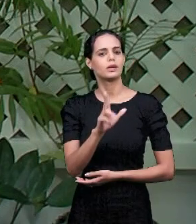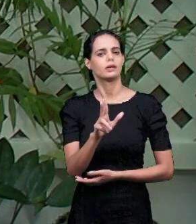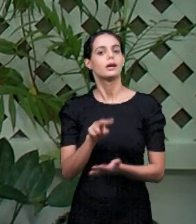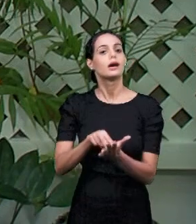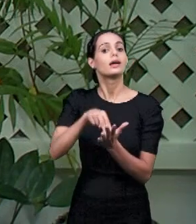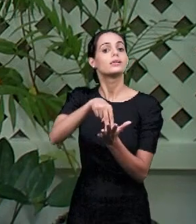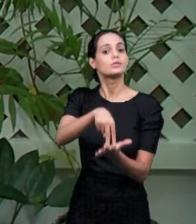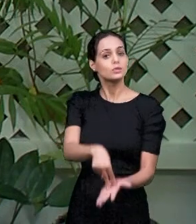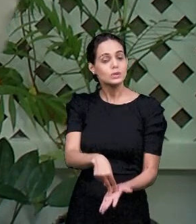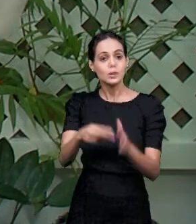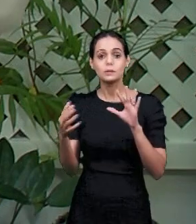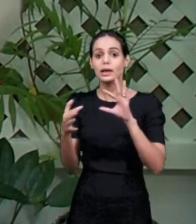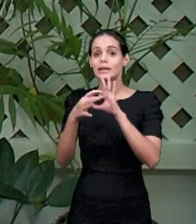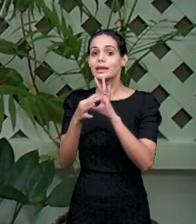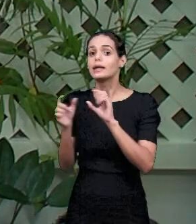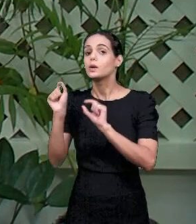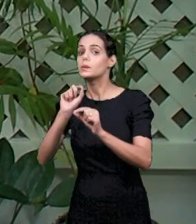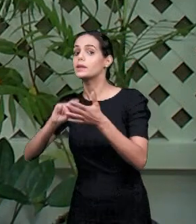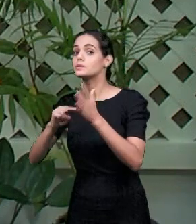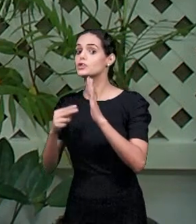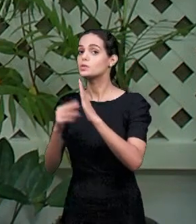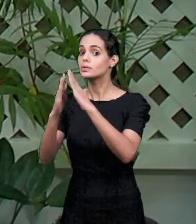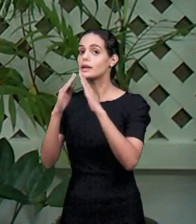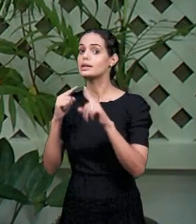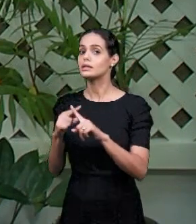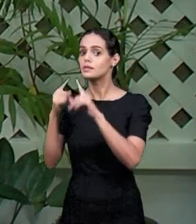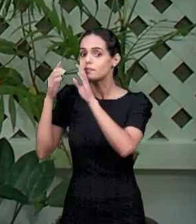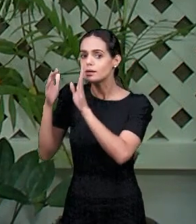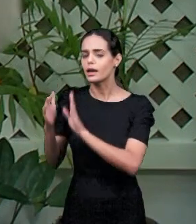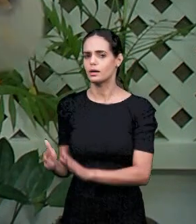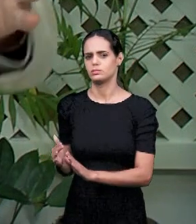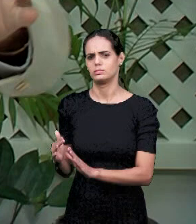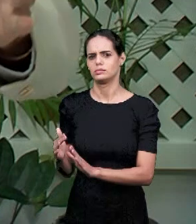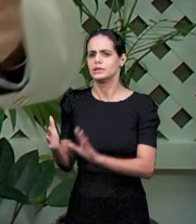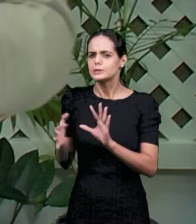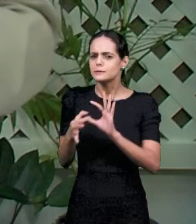résurrection, elle est liée à l'Église. L'Église,